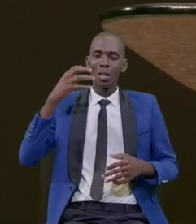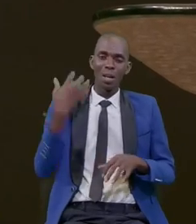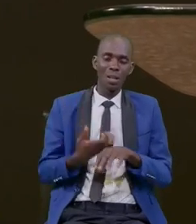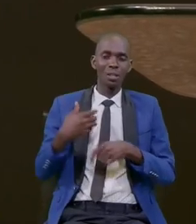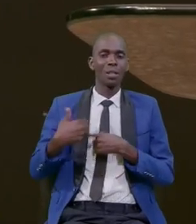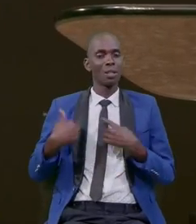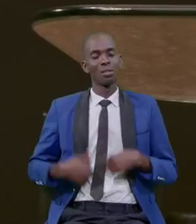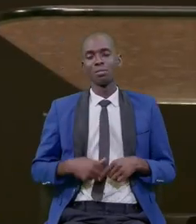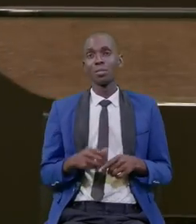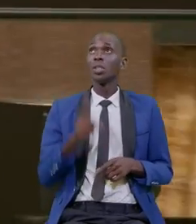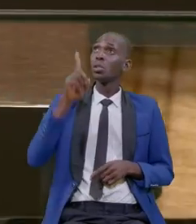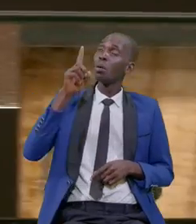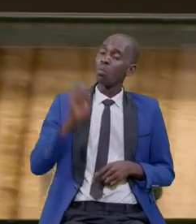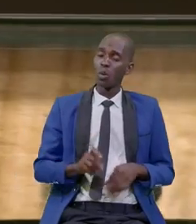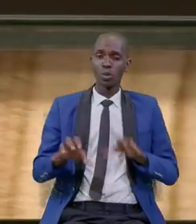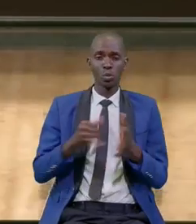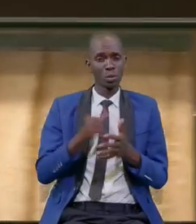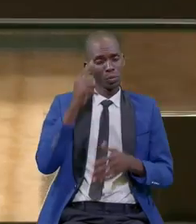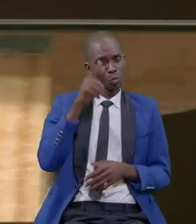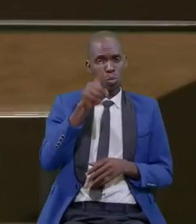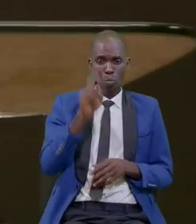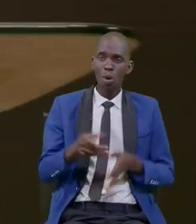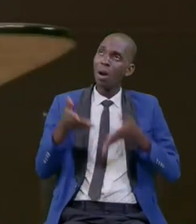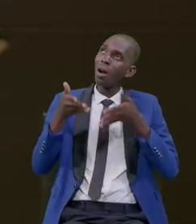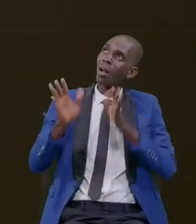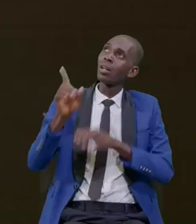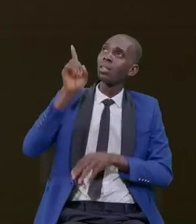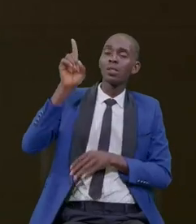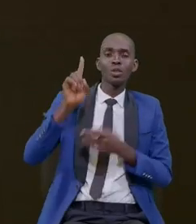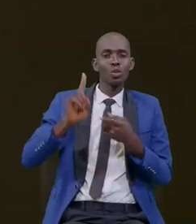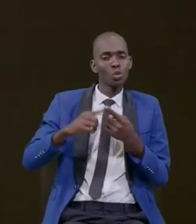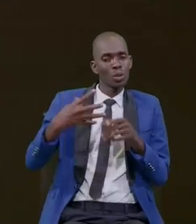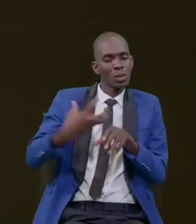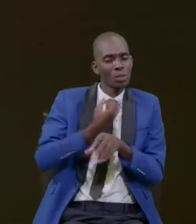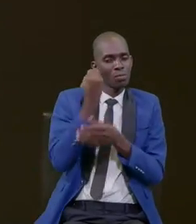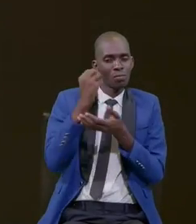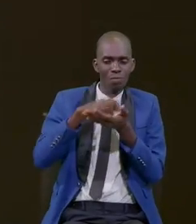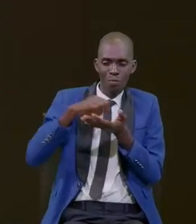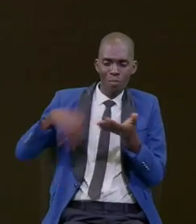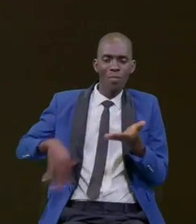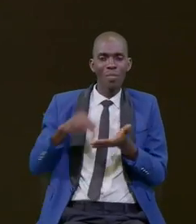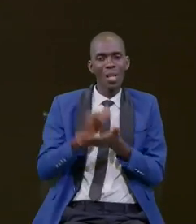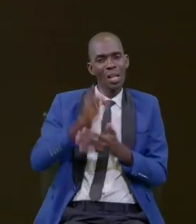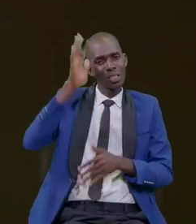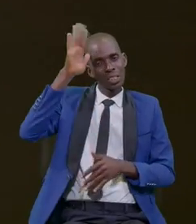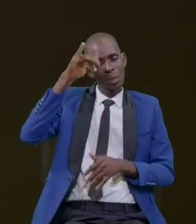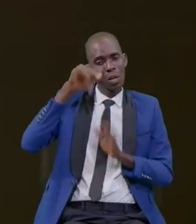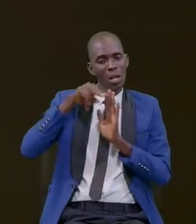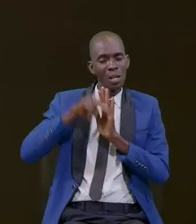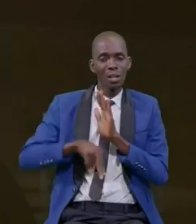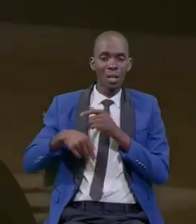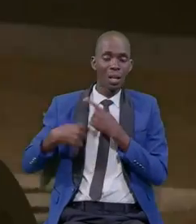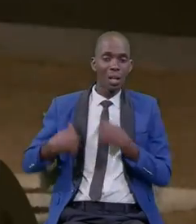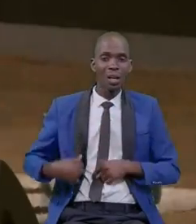désobéissant, le Seigneur doit le faire. Nous devons lui permettre d'ôter le cœur de pierre pour nous